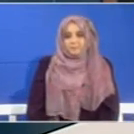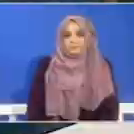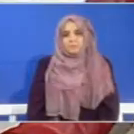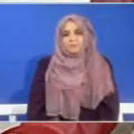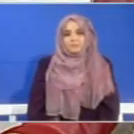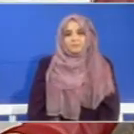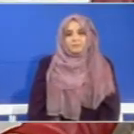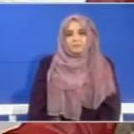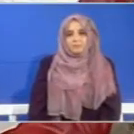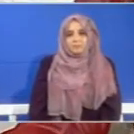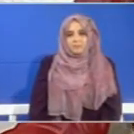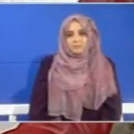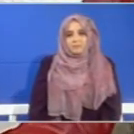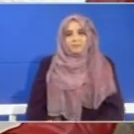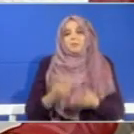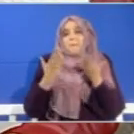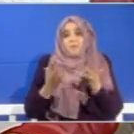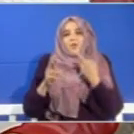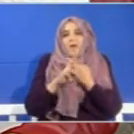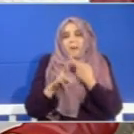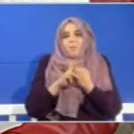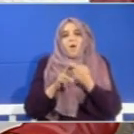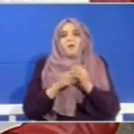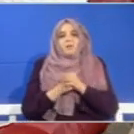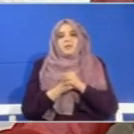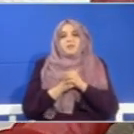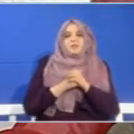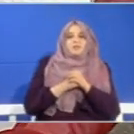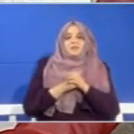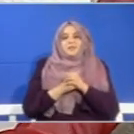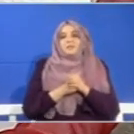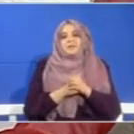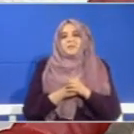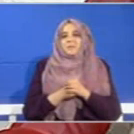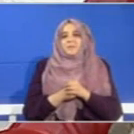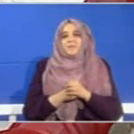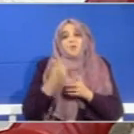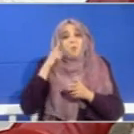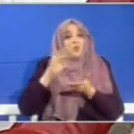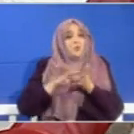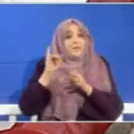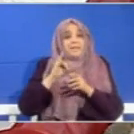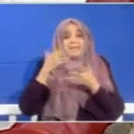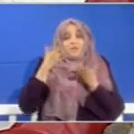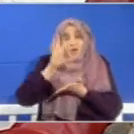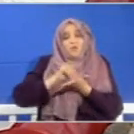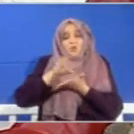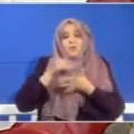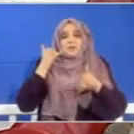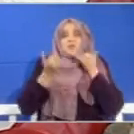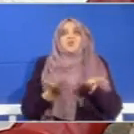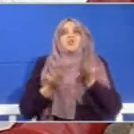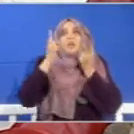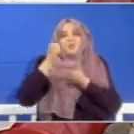إذا نجيب الآن مشاهدين الأعزاء، كل من يتابعنا على هذه الأسئلة التي استقبلناها في البرنامج، نسأل الله